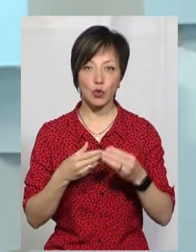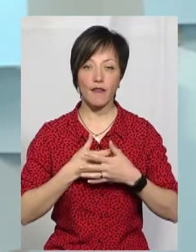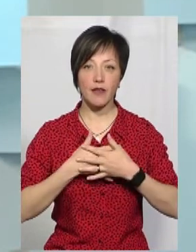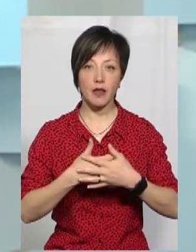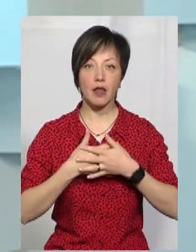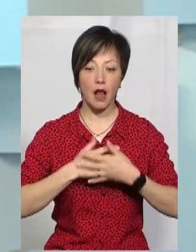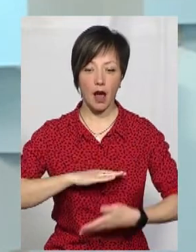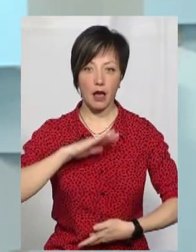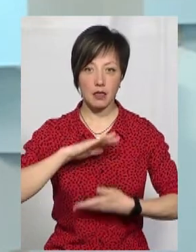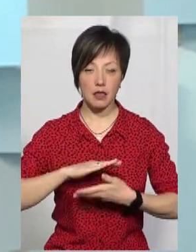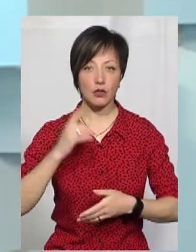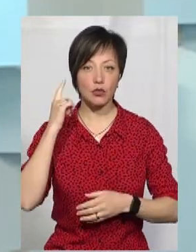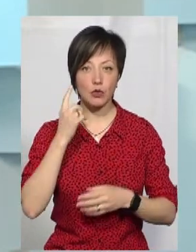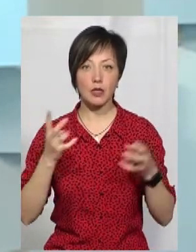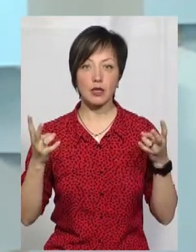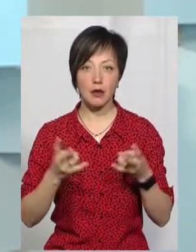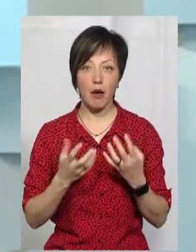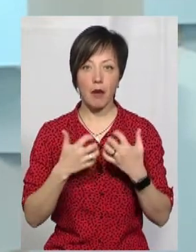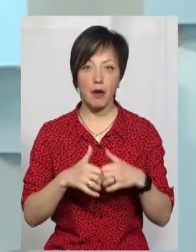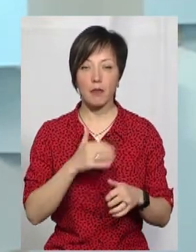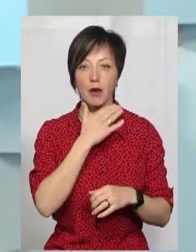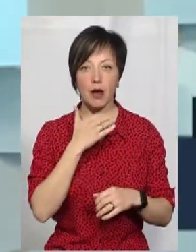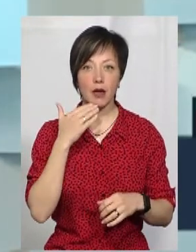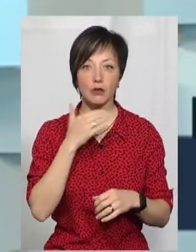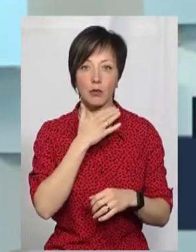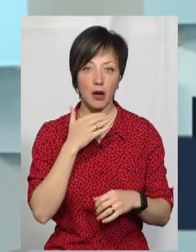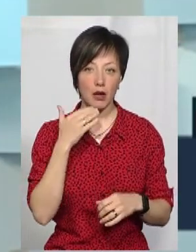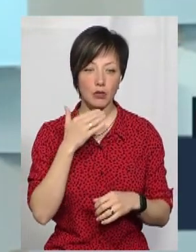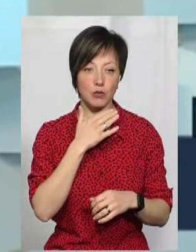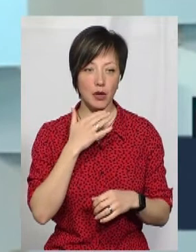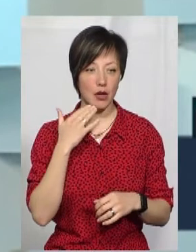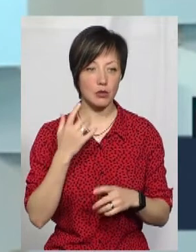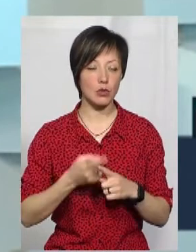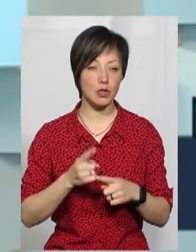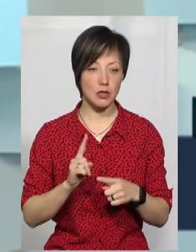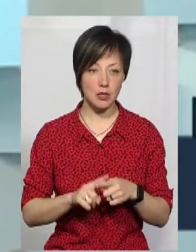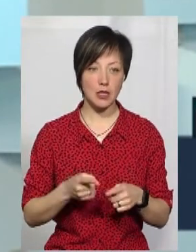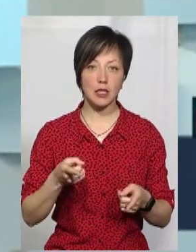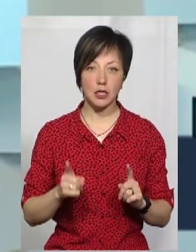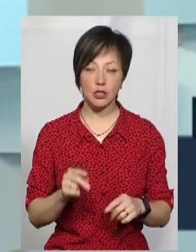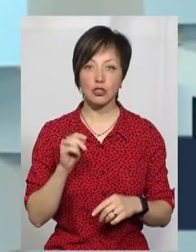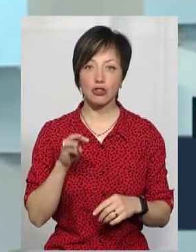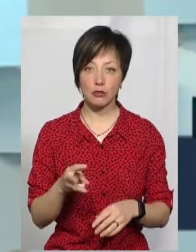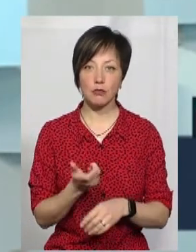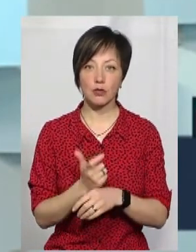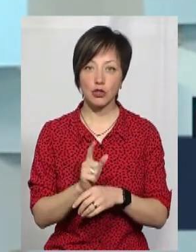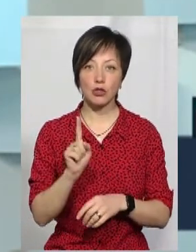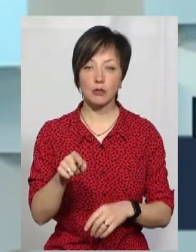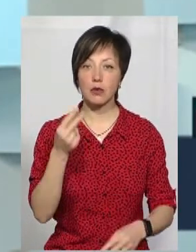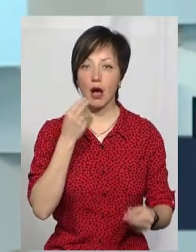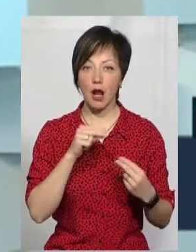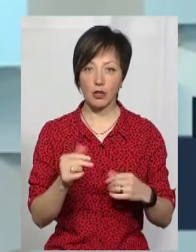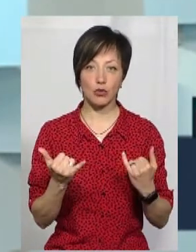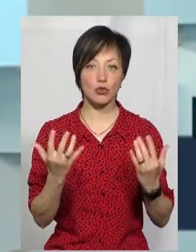багато чуємо інформації, що потрібні ШВЛ-апарати. Їх треба багато, багато, багато. І ця кількість дійсно, чим більше їх є, тим краще.